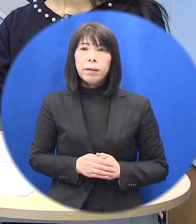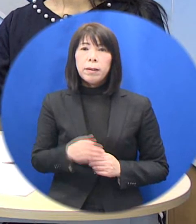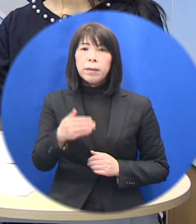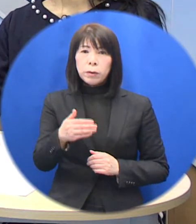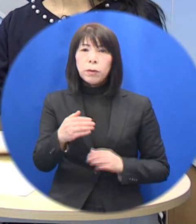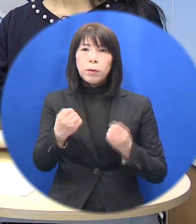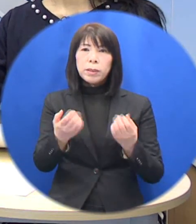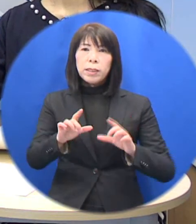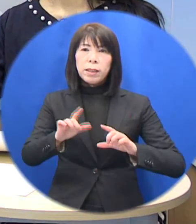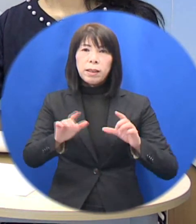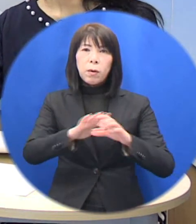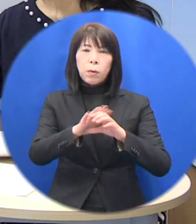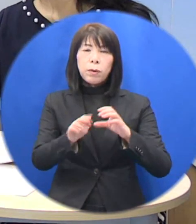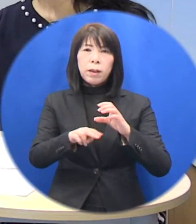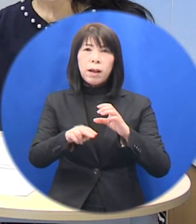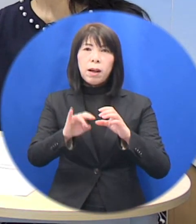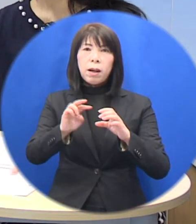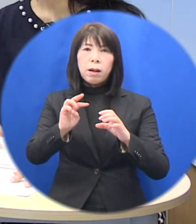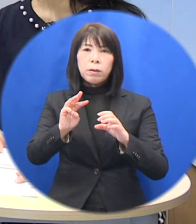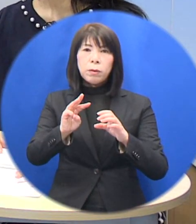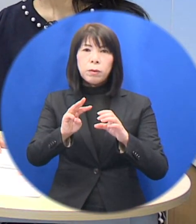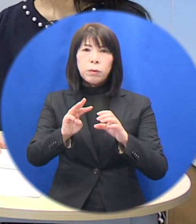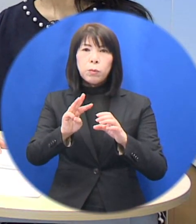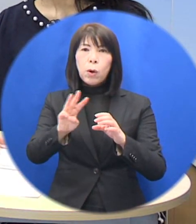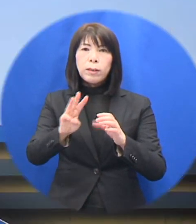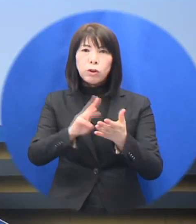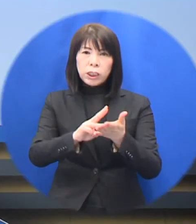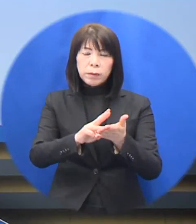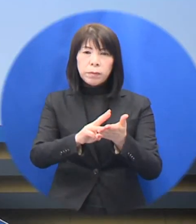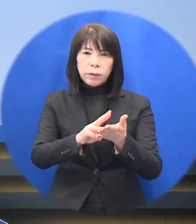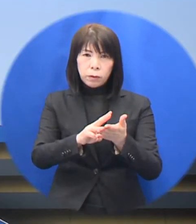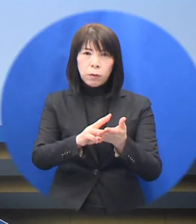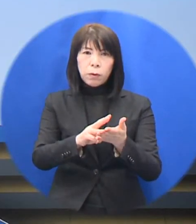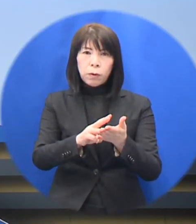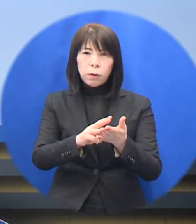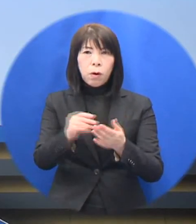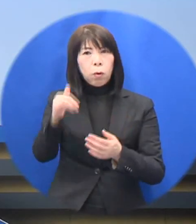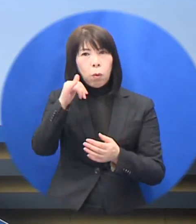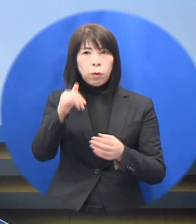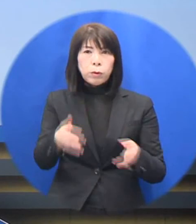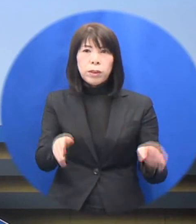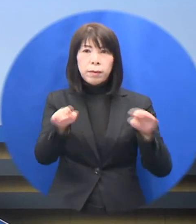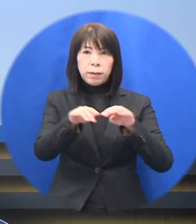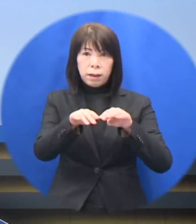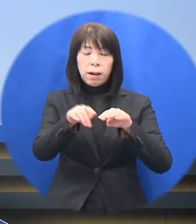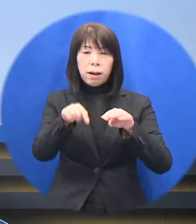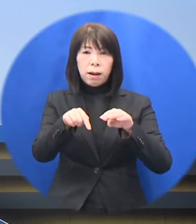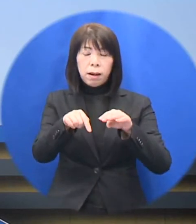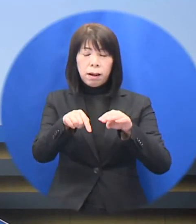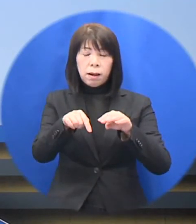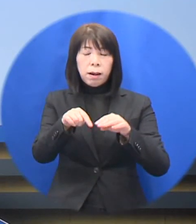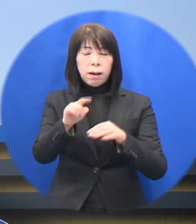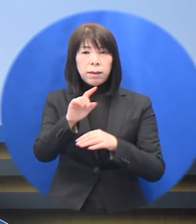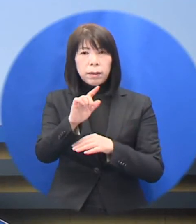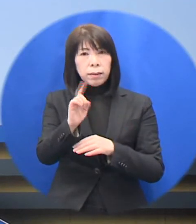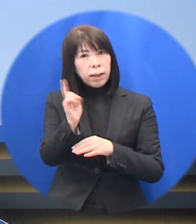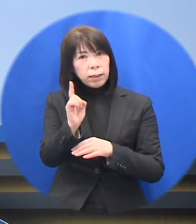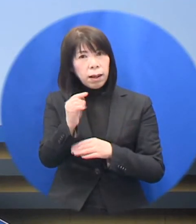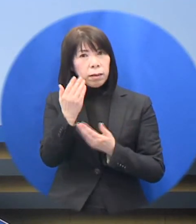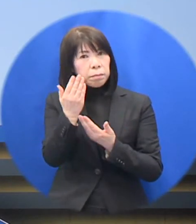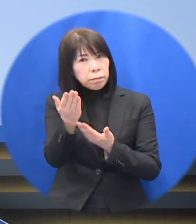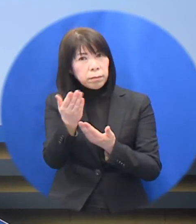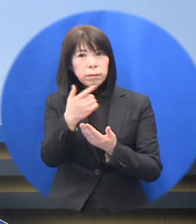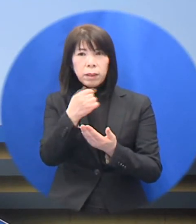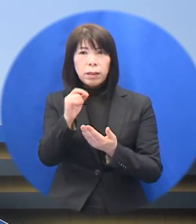コロナウイルスワクチンのコールセンターね開設しています。ワクチン全般に関するお問い合わせや接